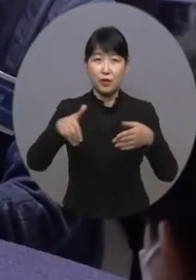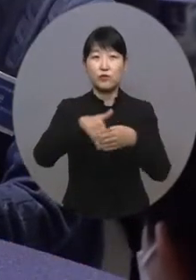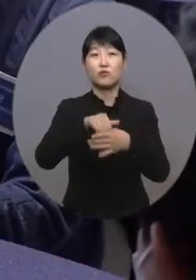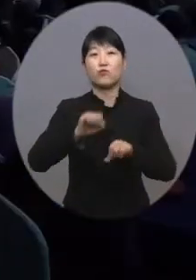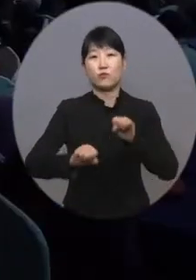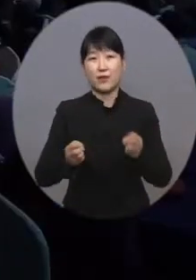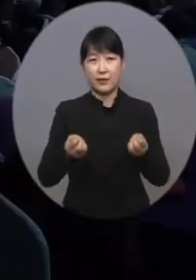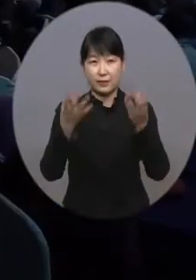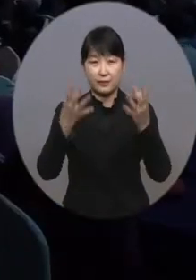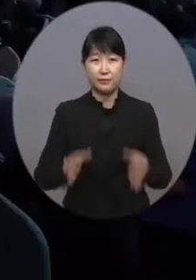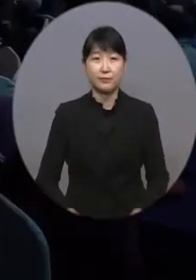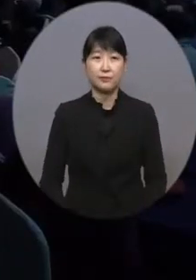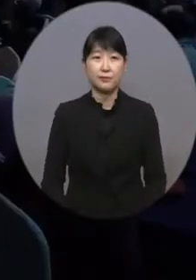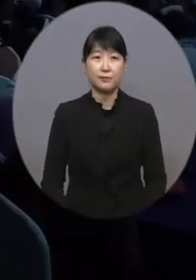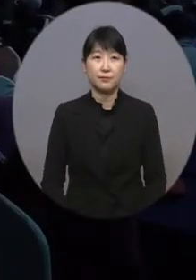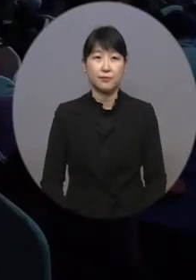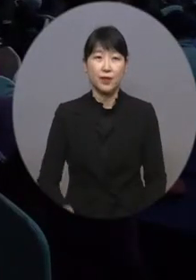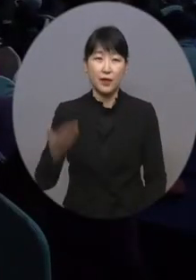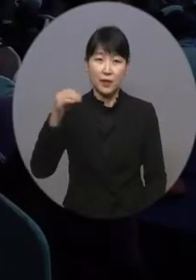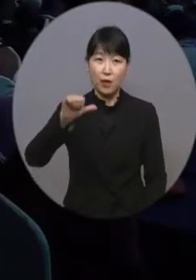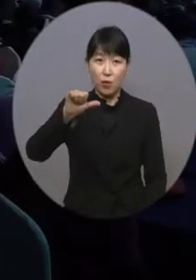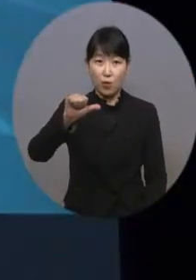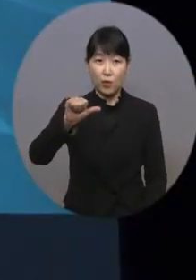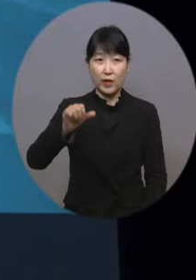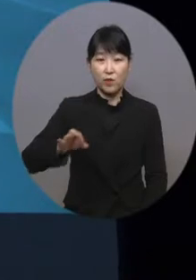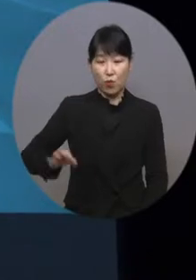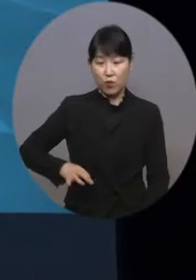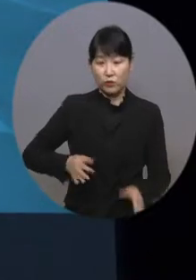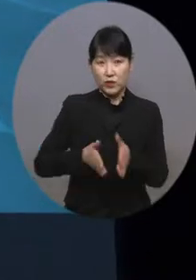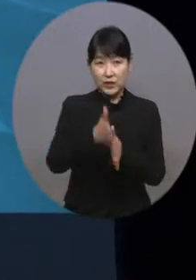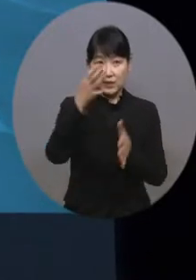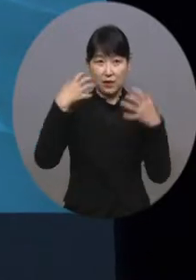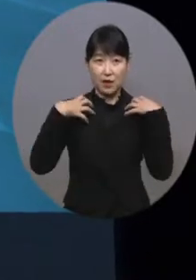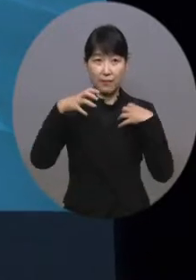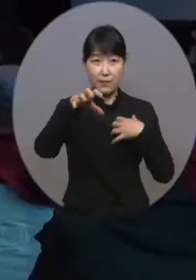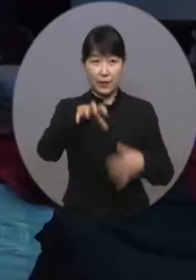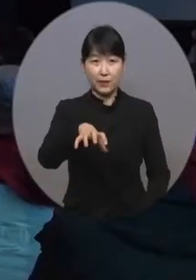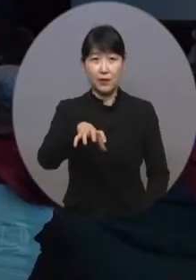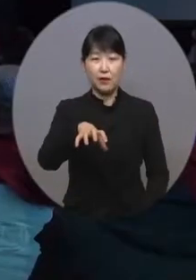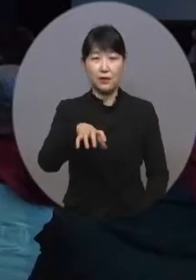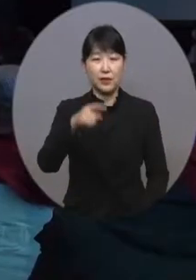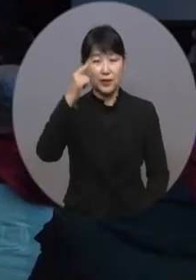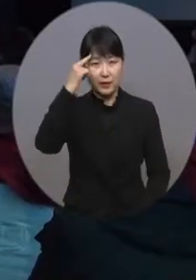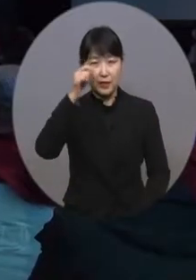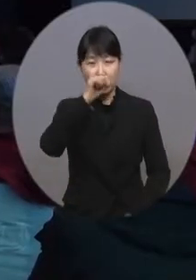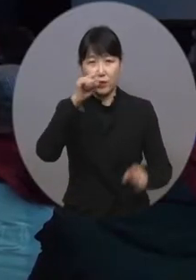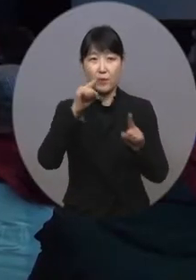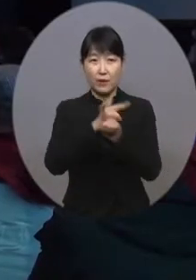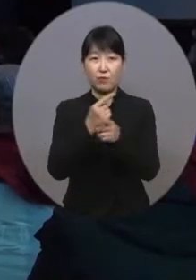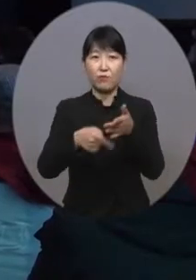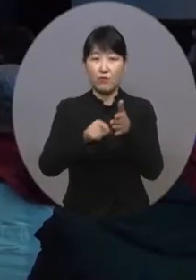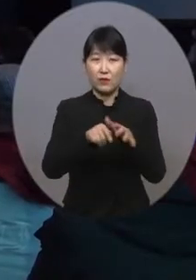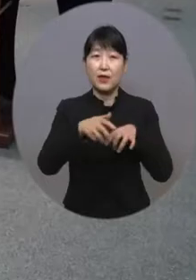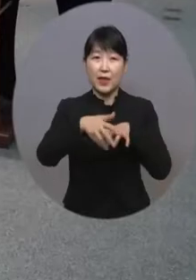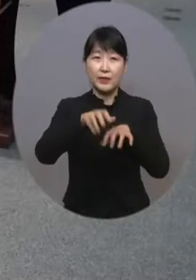됐습니다. 지난 5일에는 원주시청 앞에서 시각장애인 인식개선 캠페인 및 길거리 행진을